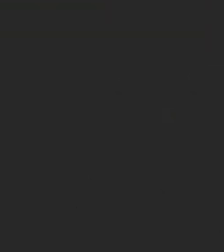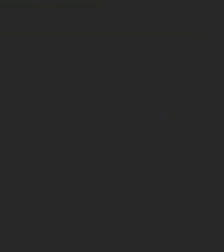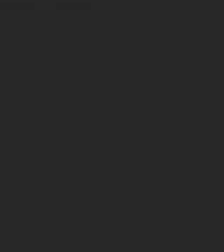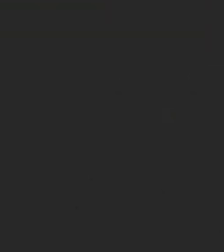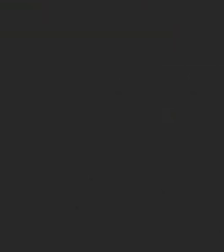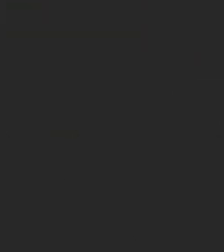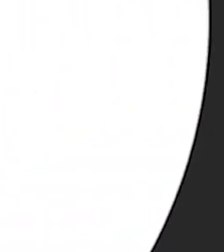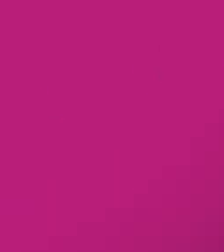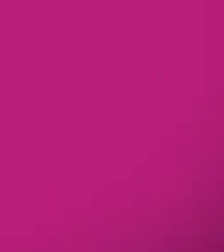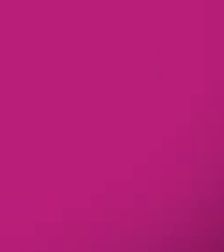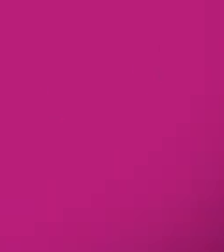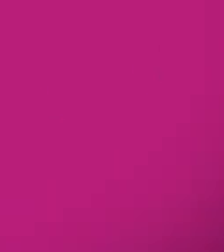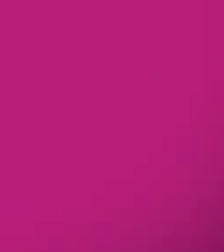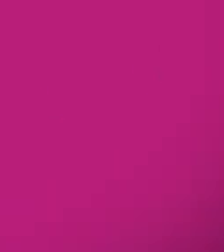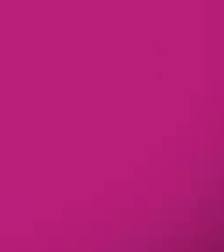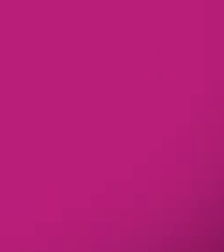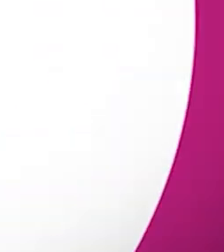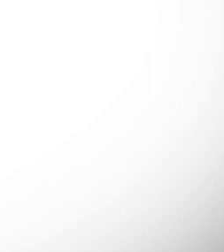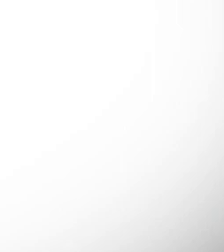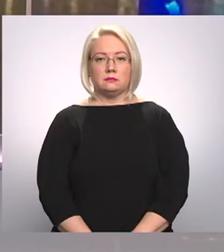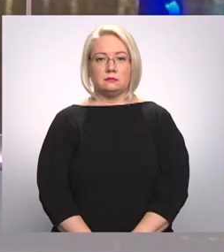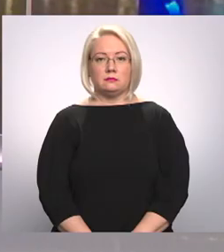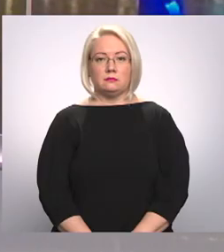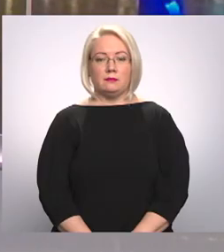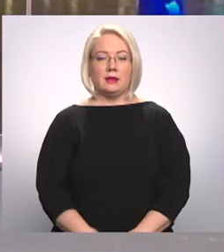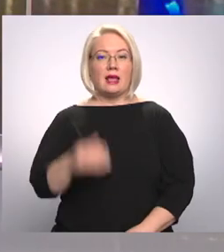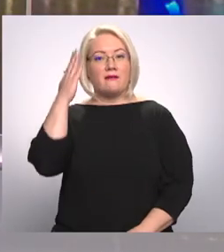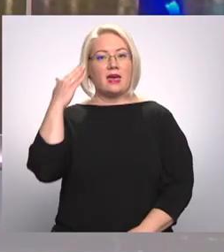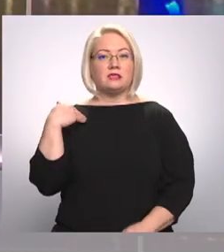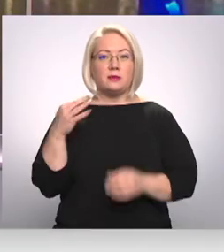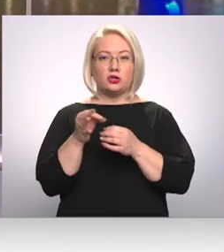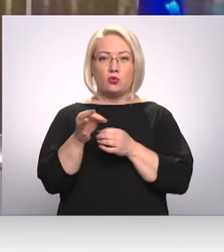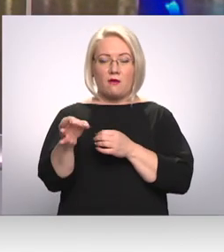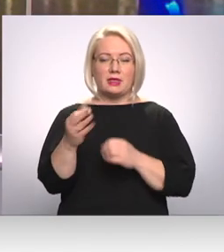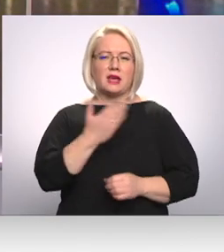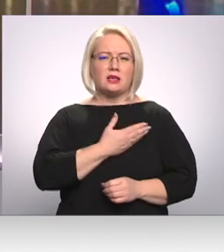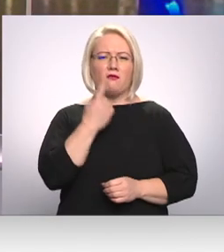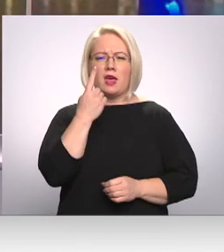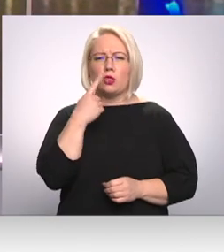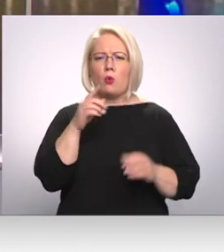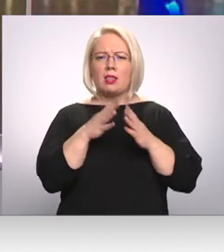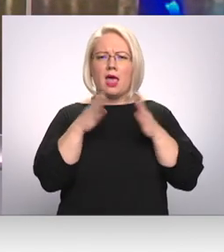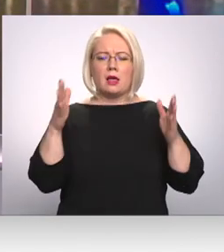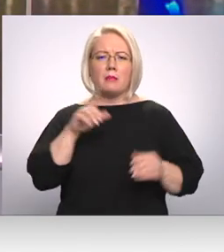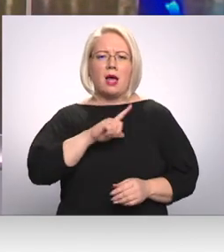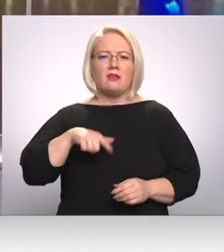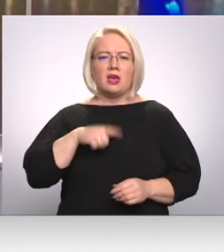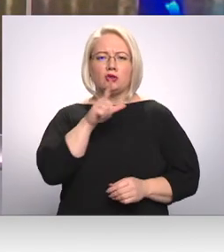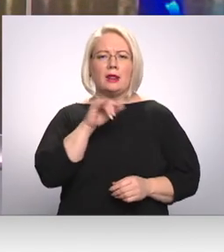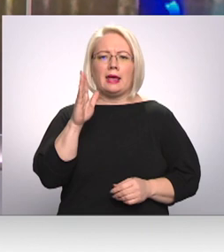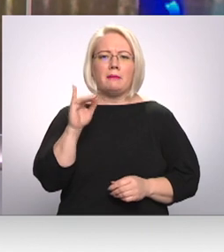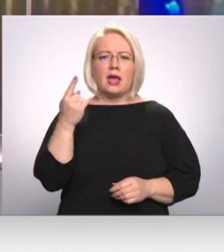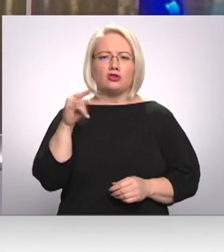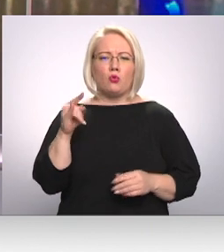Re! Viss ēters ir te! Ventspils novadā dzīvo viena no lielākajām Latvijas lībiešu kopienām,